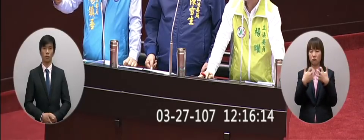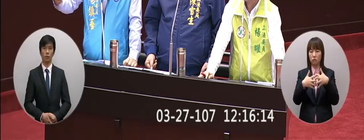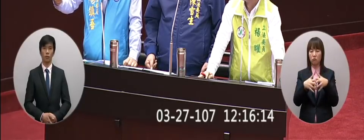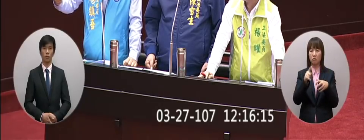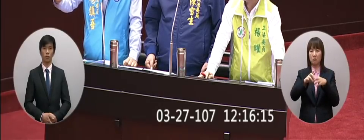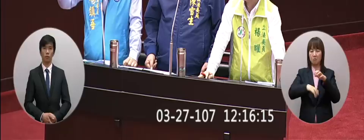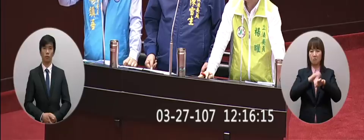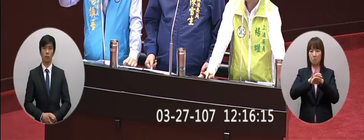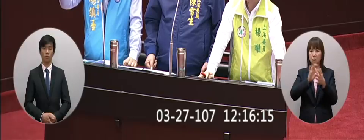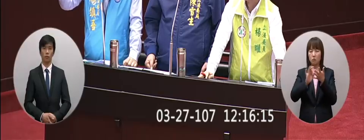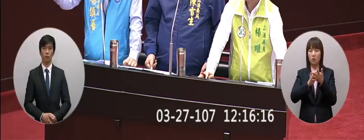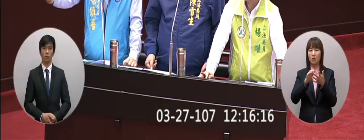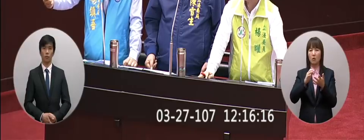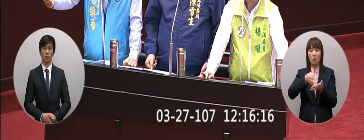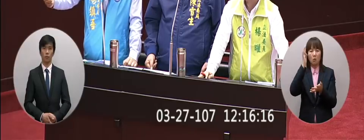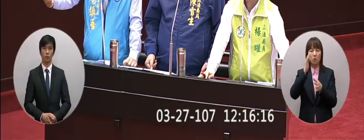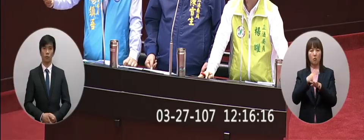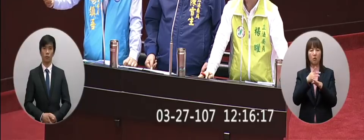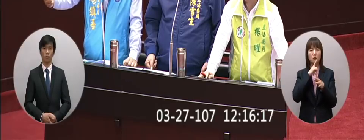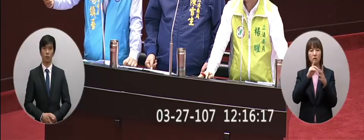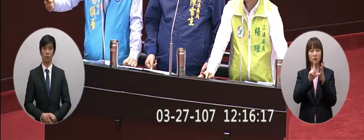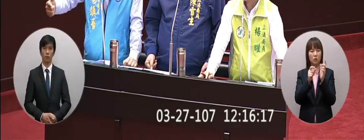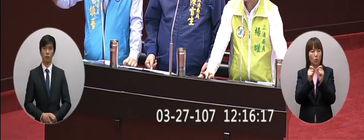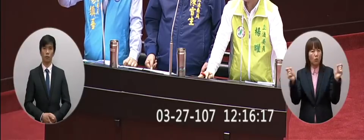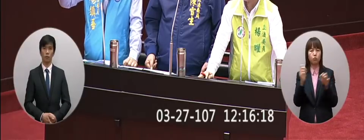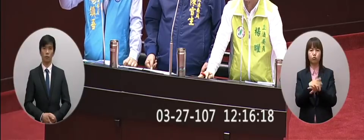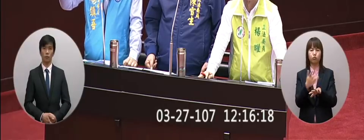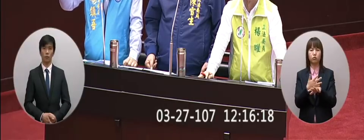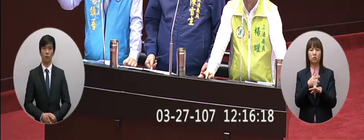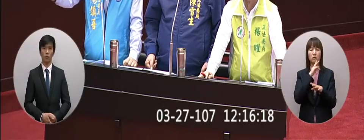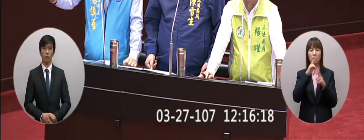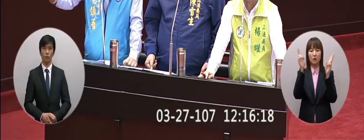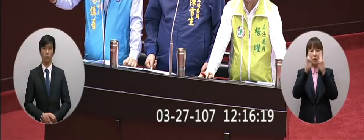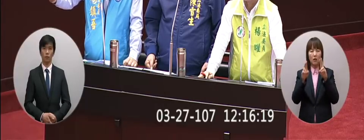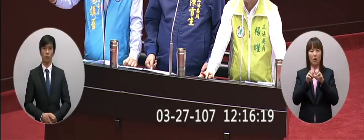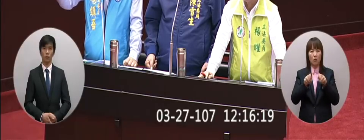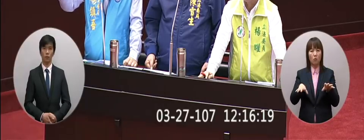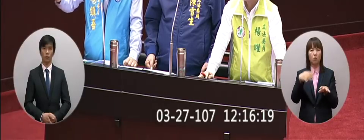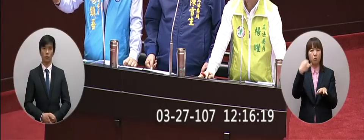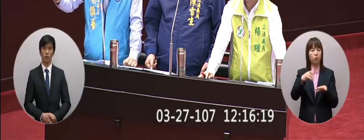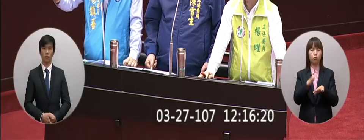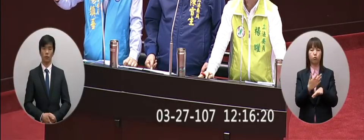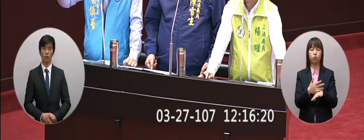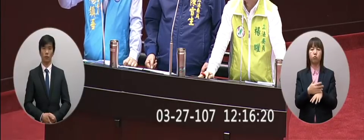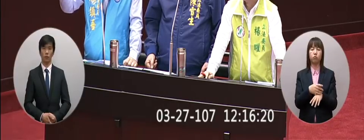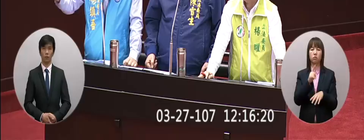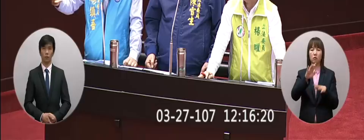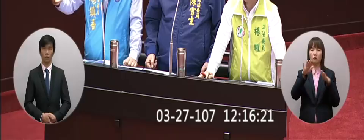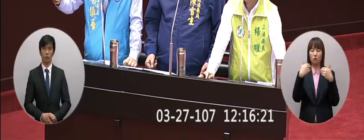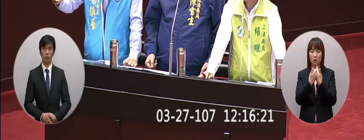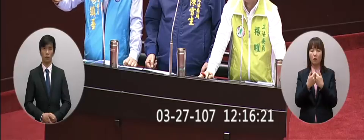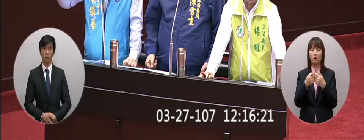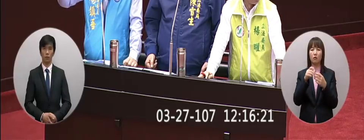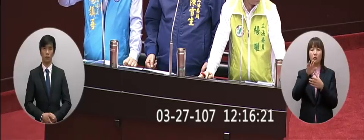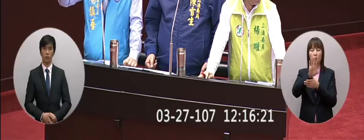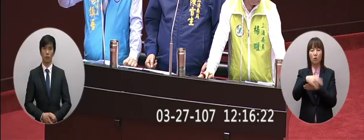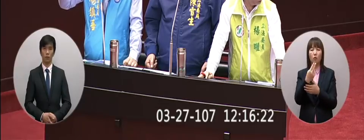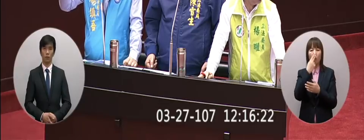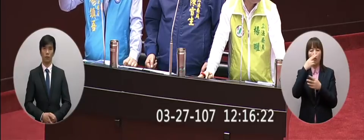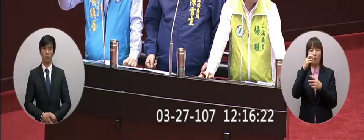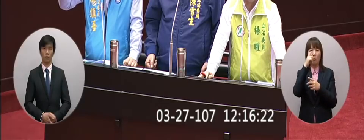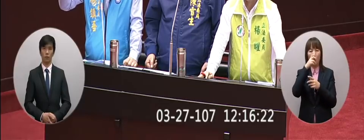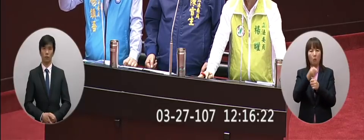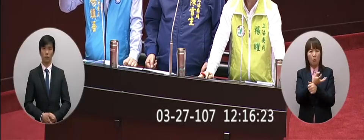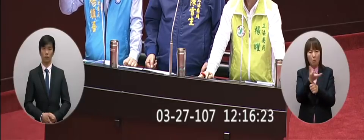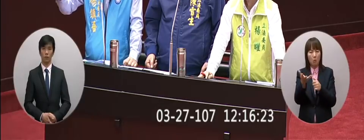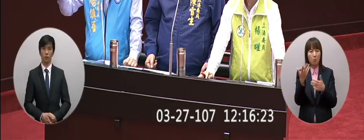成本没有比较高，建制期程没有比较长，发电功率没有比较差， 但是对空污却是有超